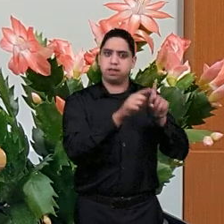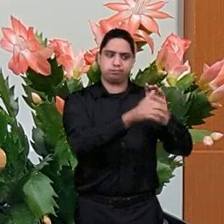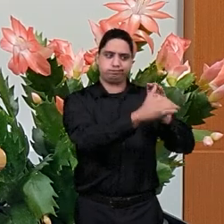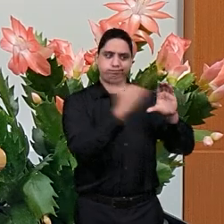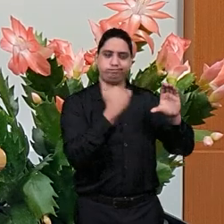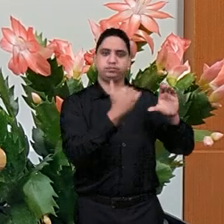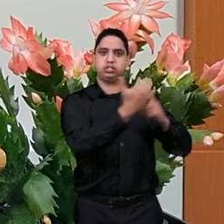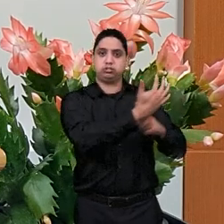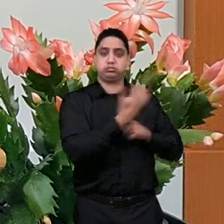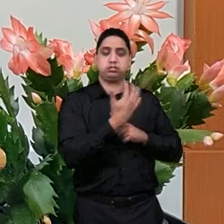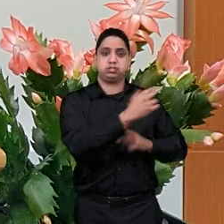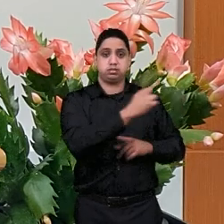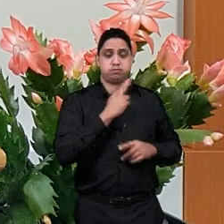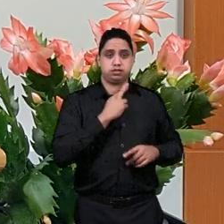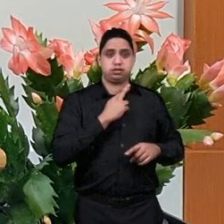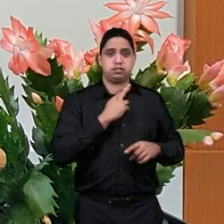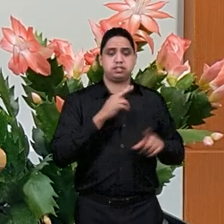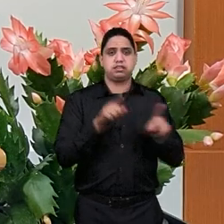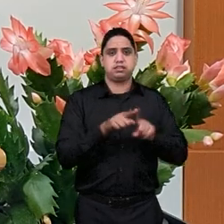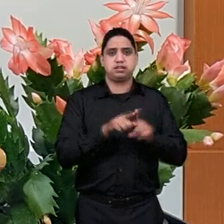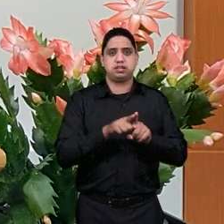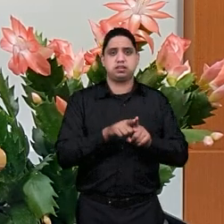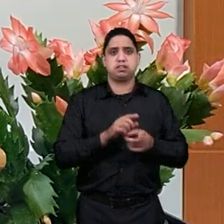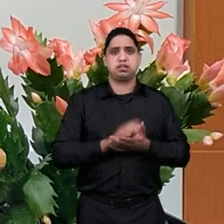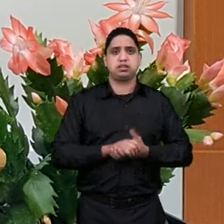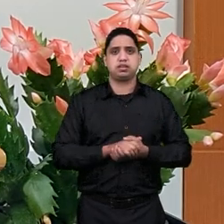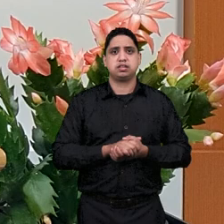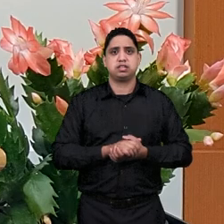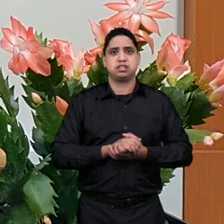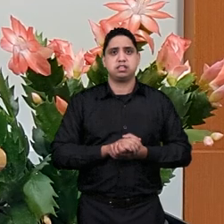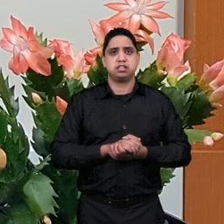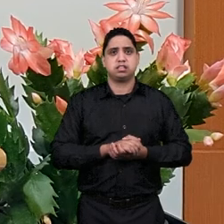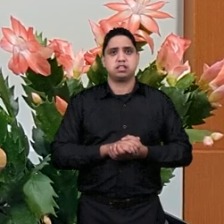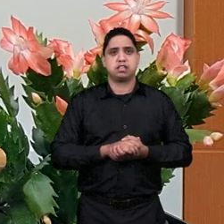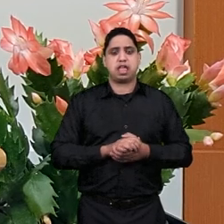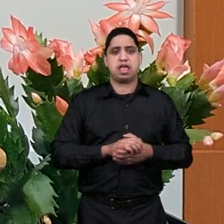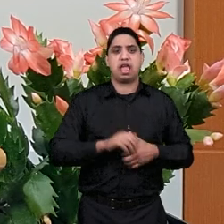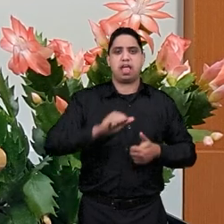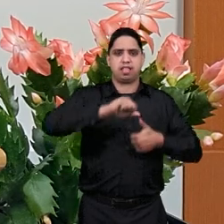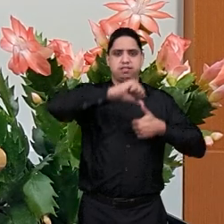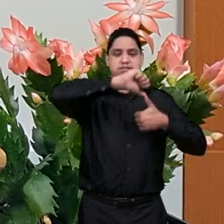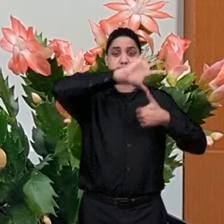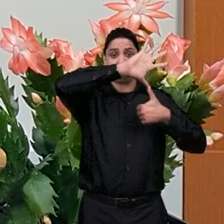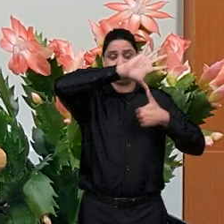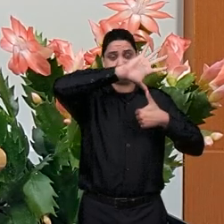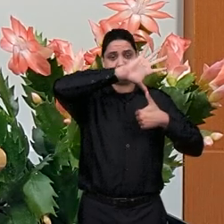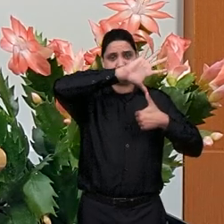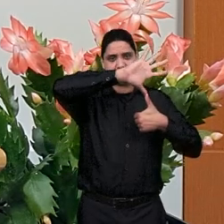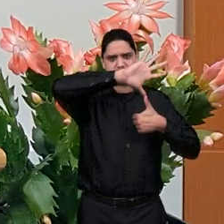l'église chrétienne Maranatha de là-bas. L'Amérique du Nord, il y a un grand groupe au Canada.